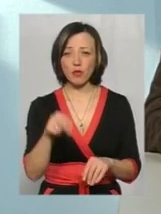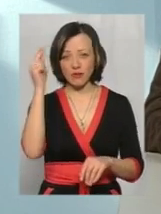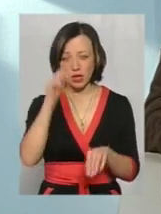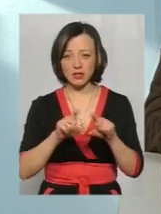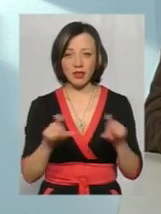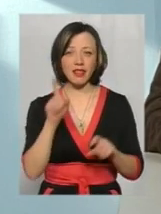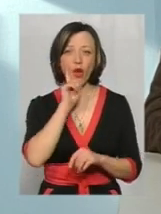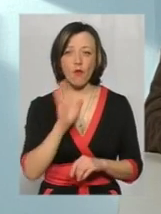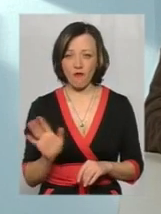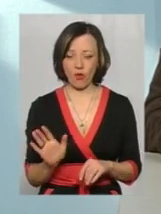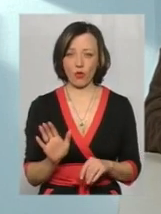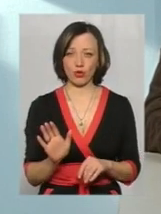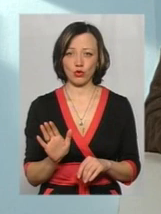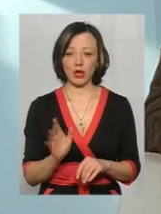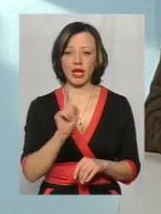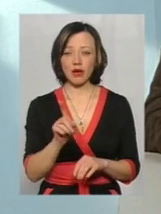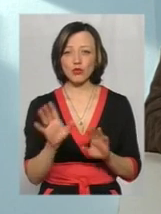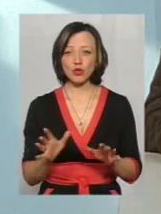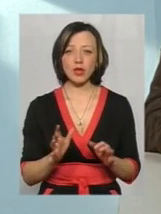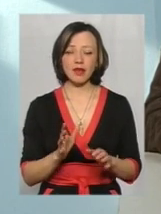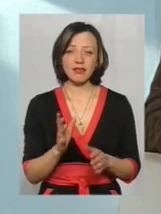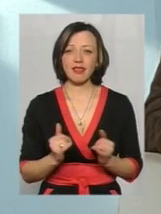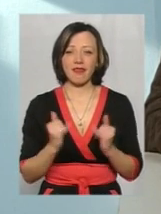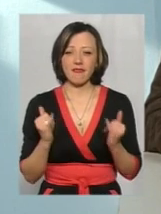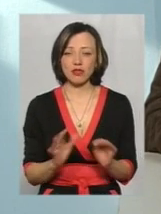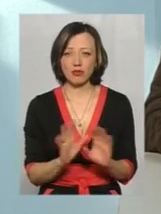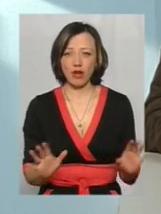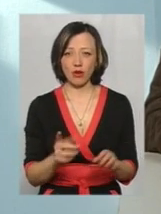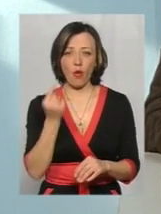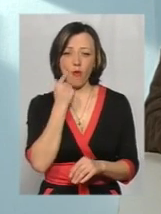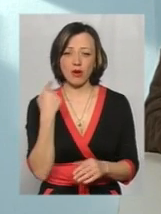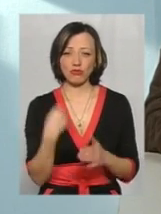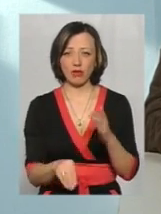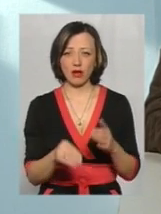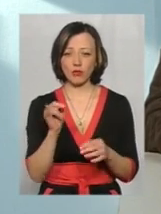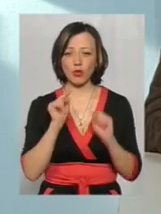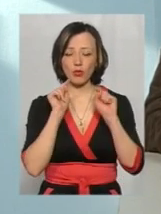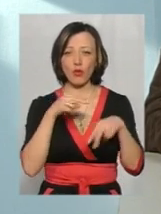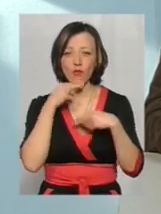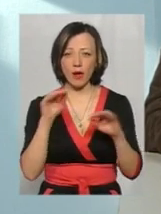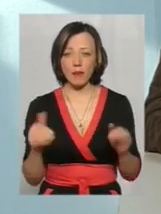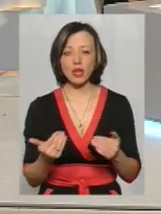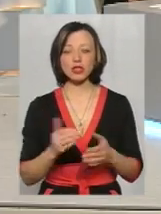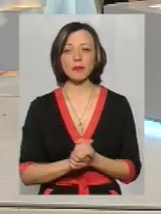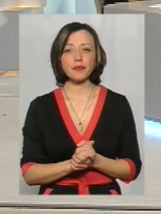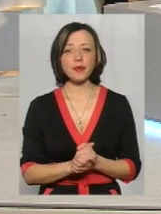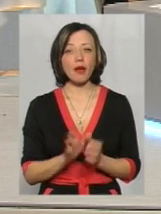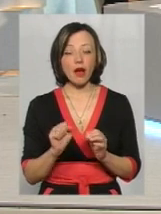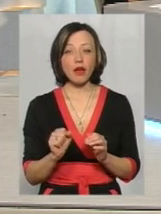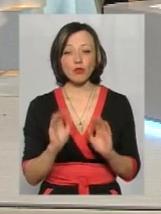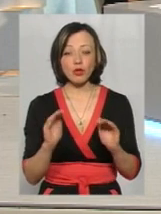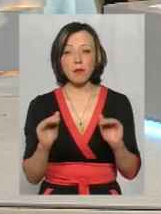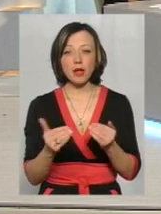буде некомфортно, їх там будуть зневажати, їх будуть ображати, на них будуть приділяти менше уваги, бо в класах буде